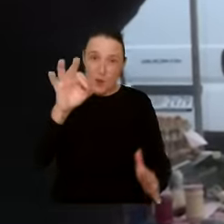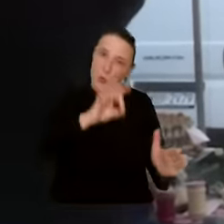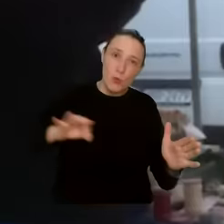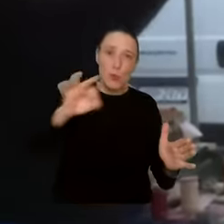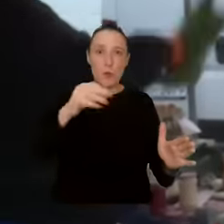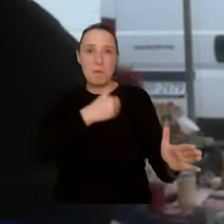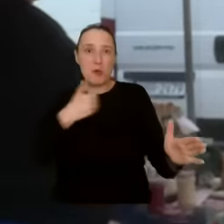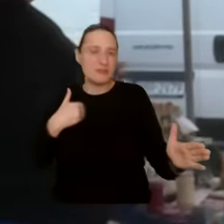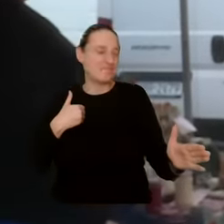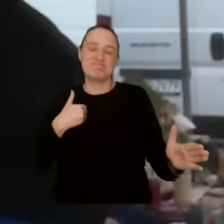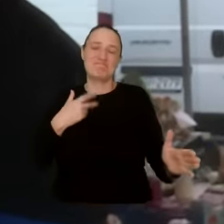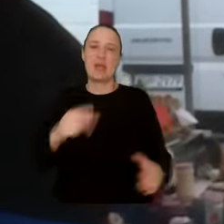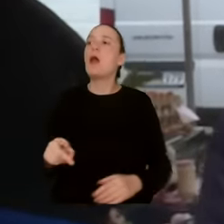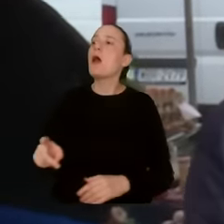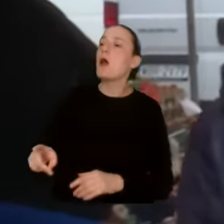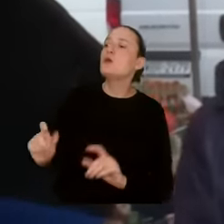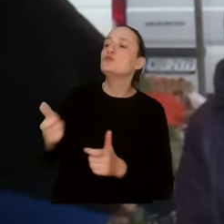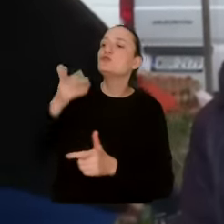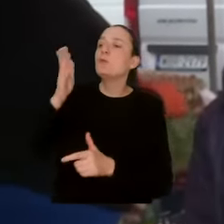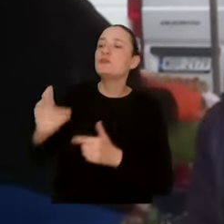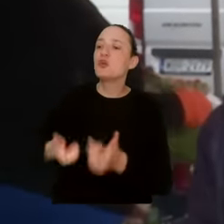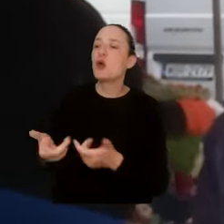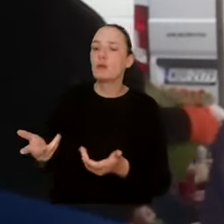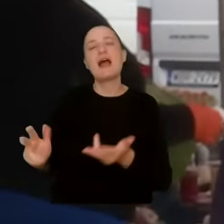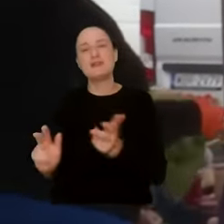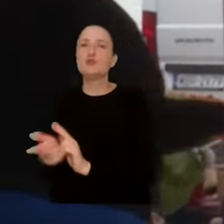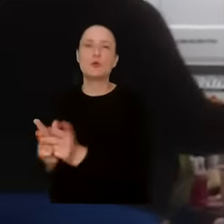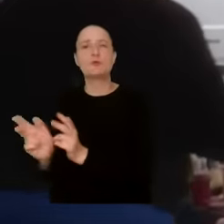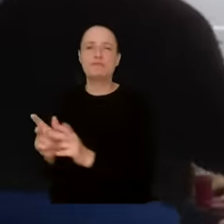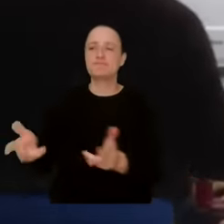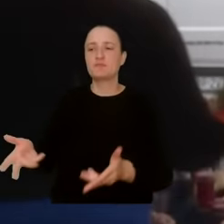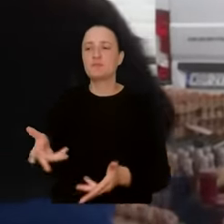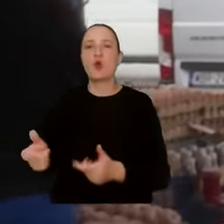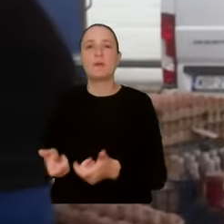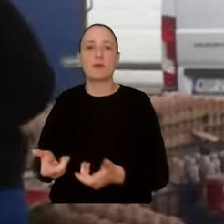pani z niej będzie robić? No, suróweczkę, proszę pana, robię z marchewki. A jaką?